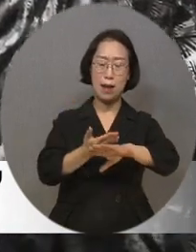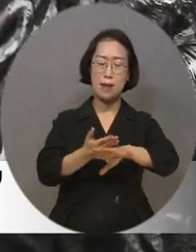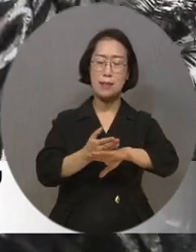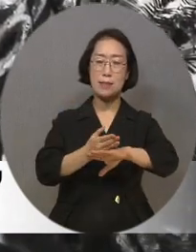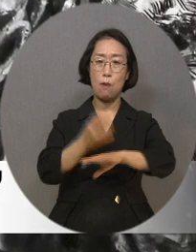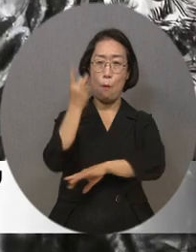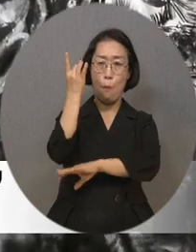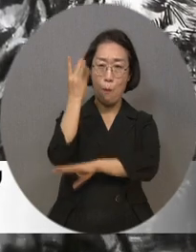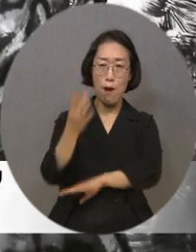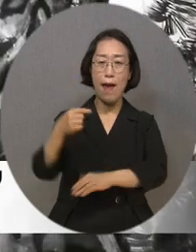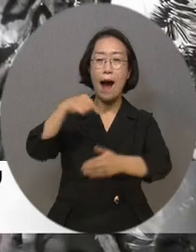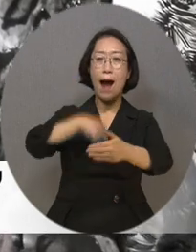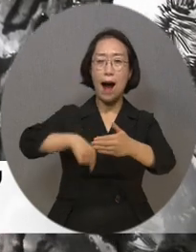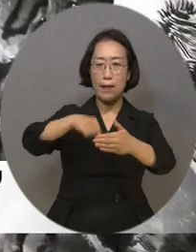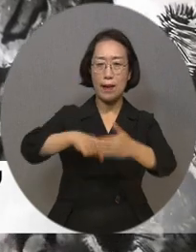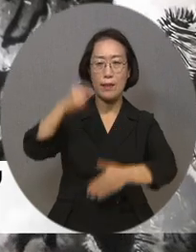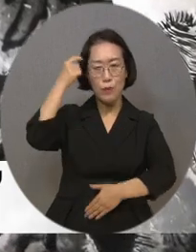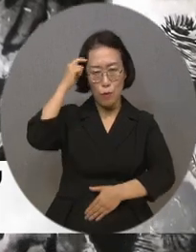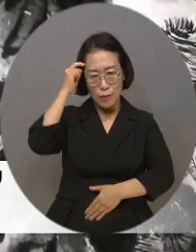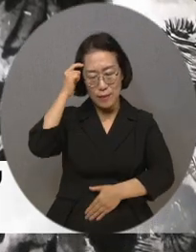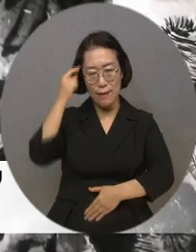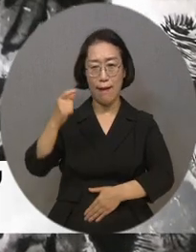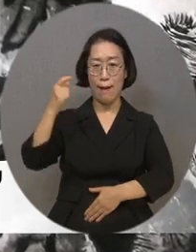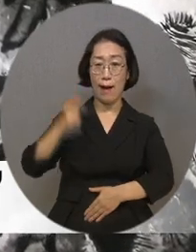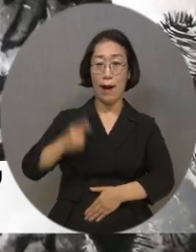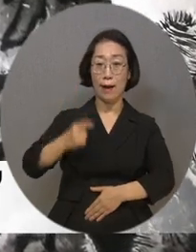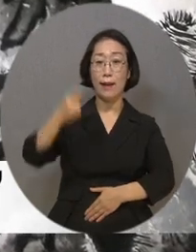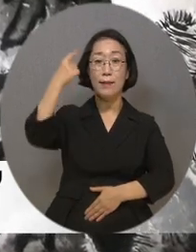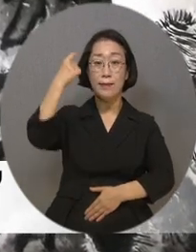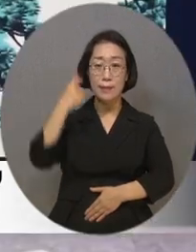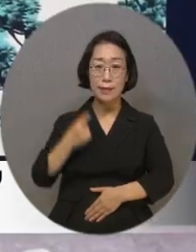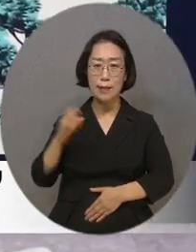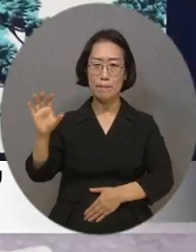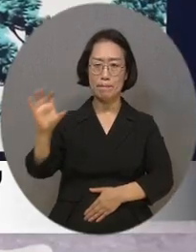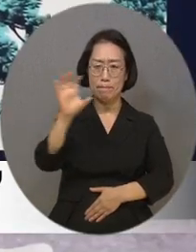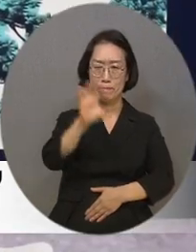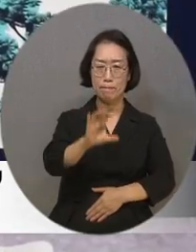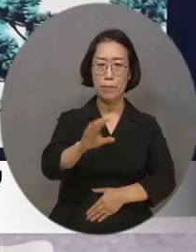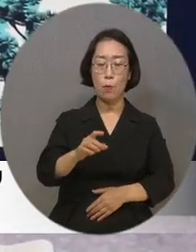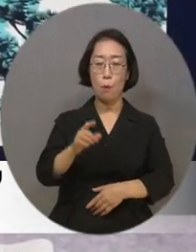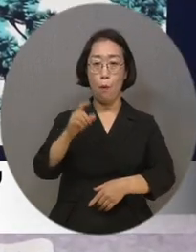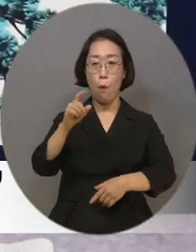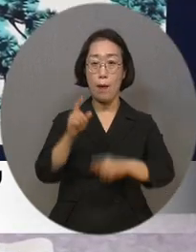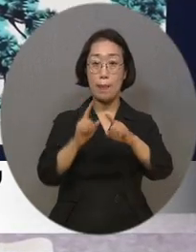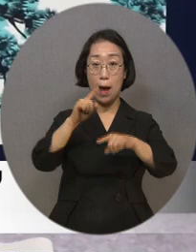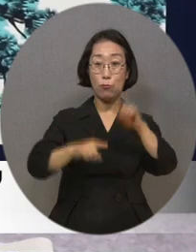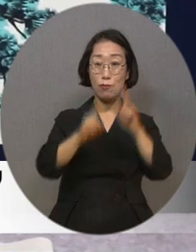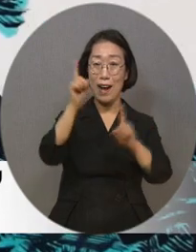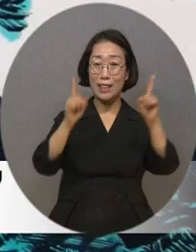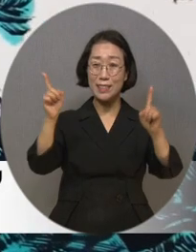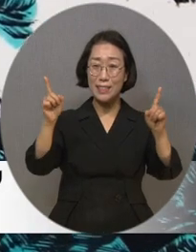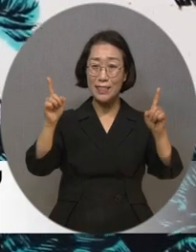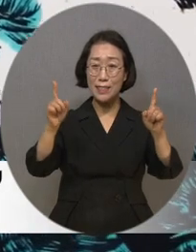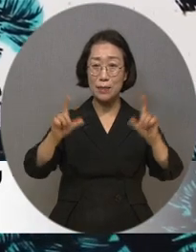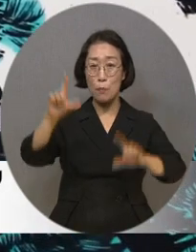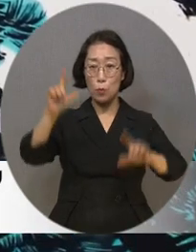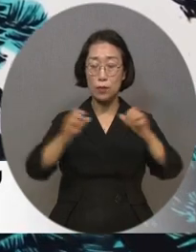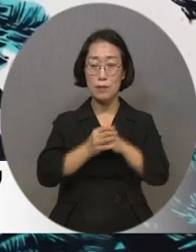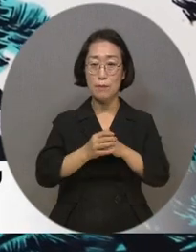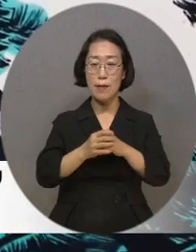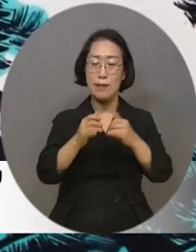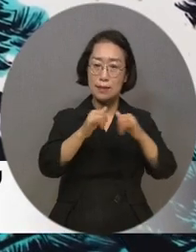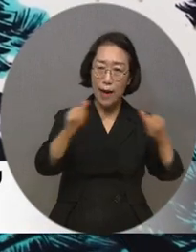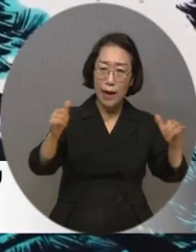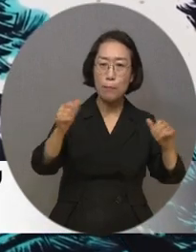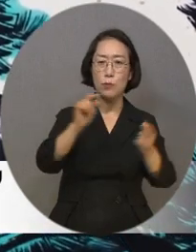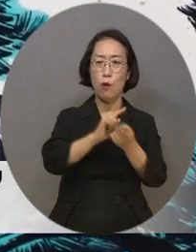본질적으로 내적인 정신과 강인함으로 표현되고 가지가 서로 얽혀있는 모습은 마치